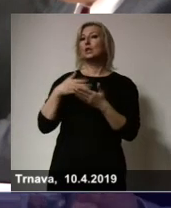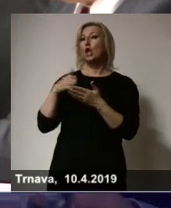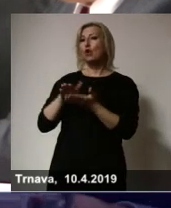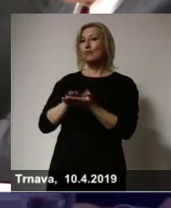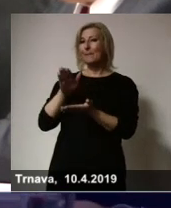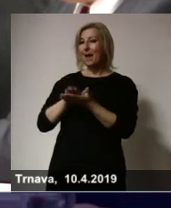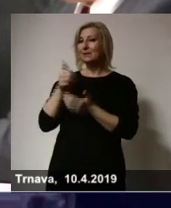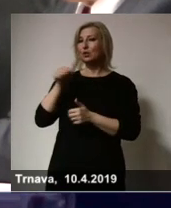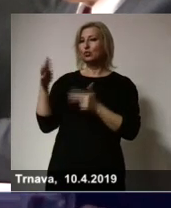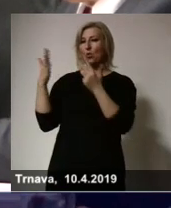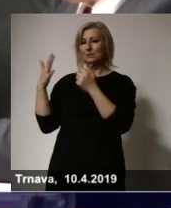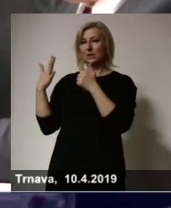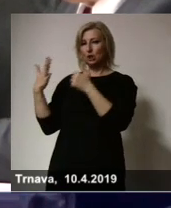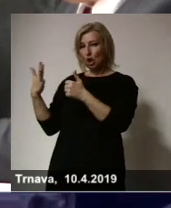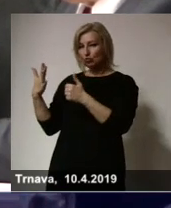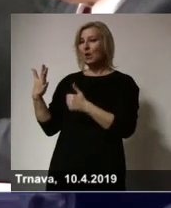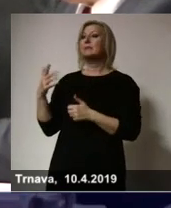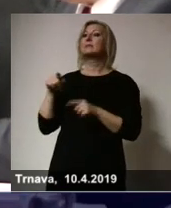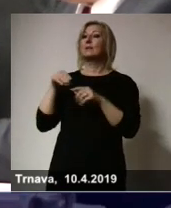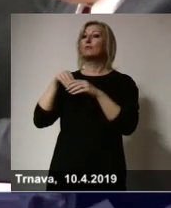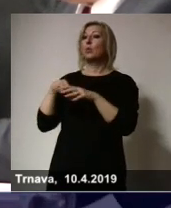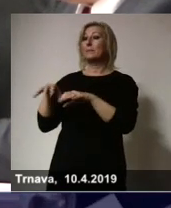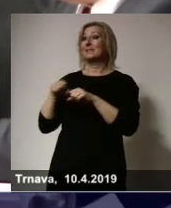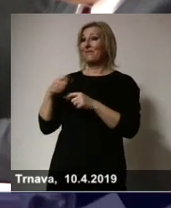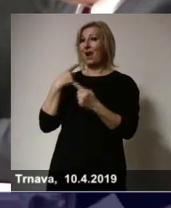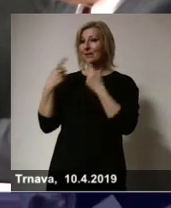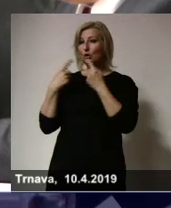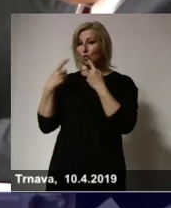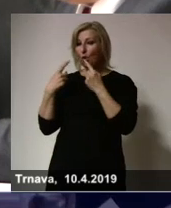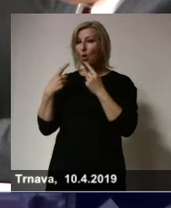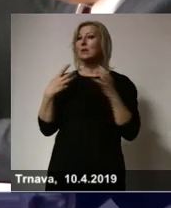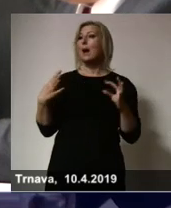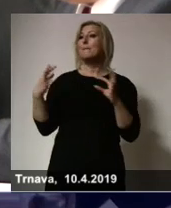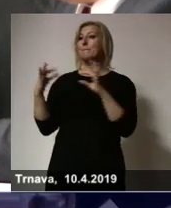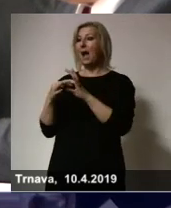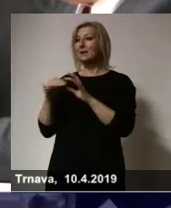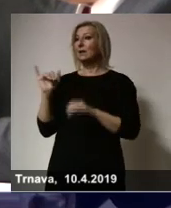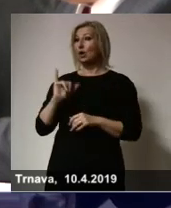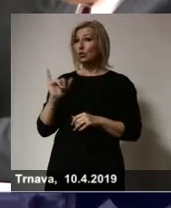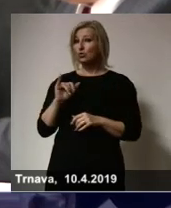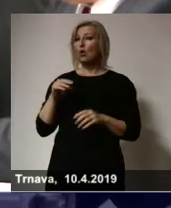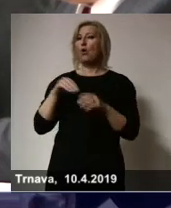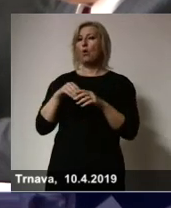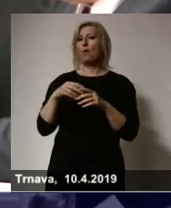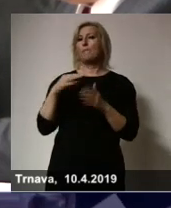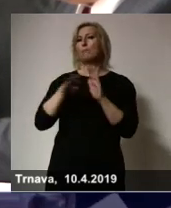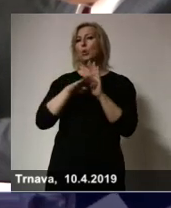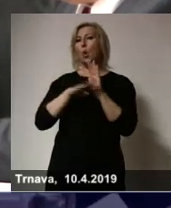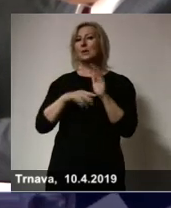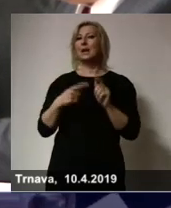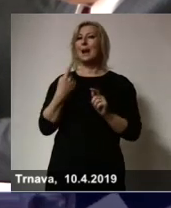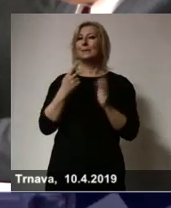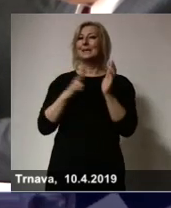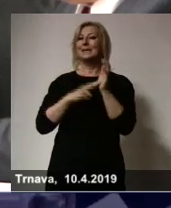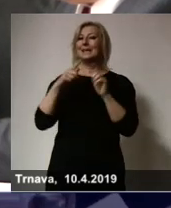186/2019/10, návrh na schválenie dohody. Dohoda o spolupráci partnerov na projekte v rámci programu Interreg Slovenská